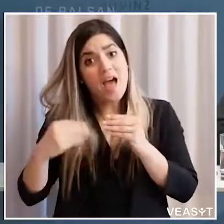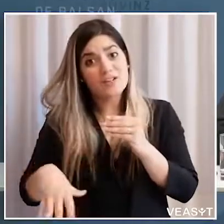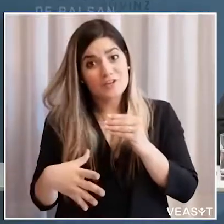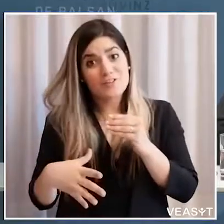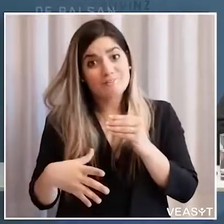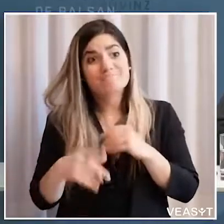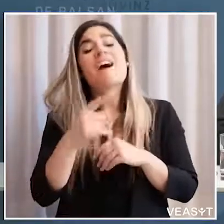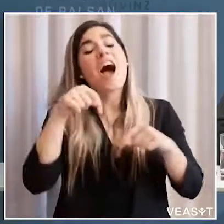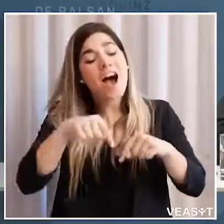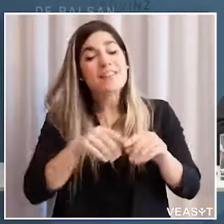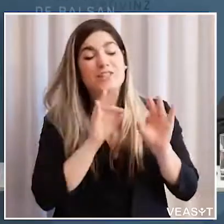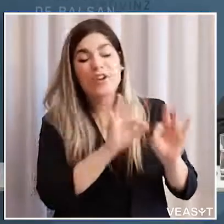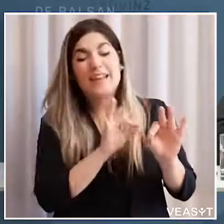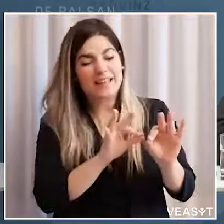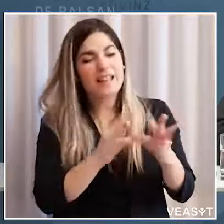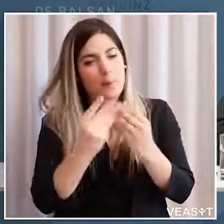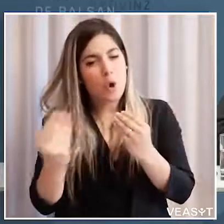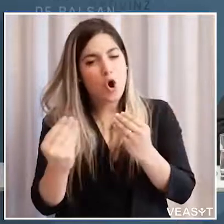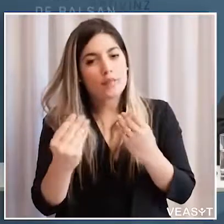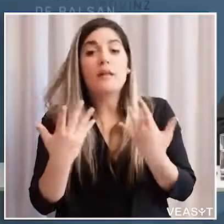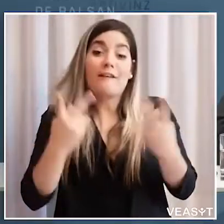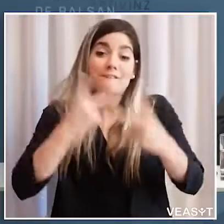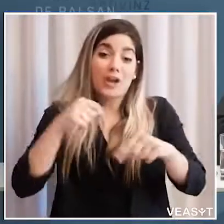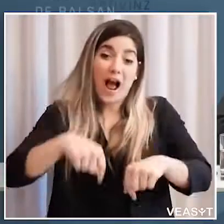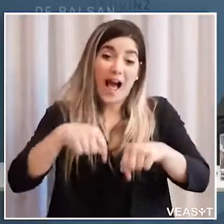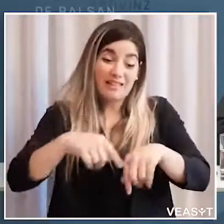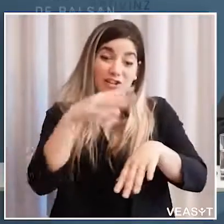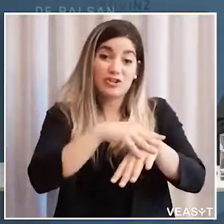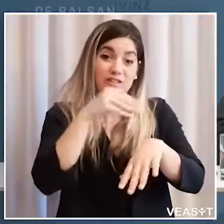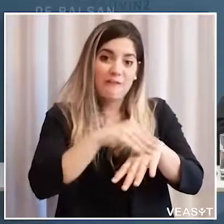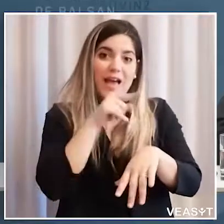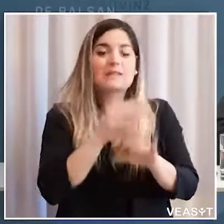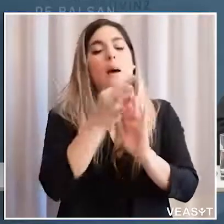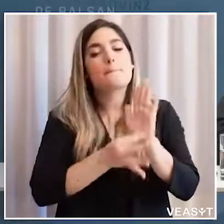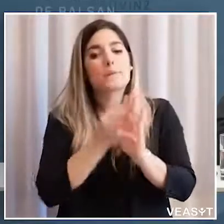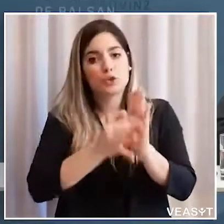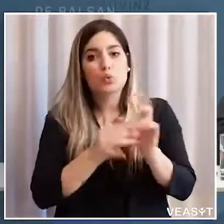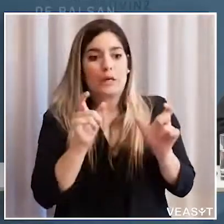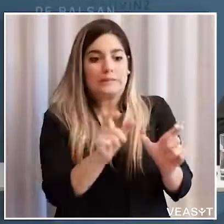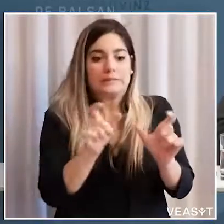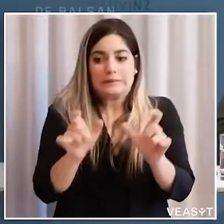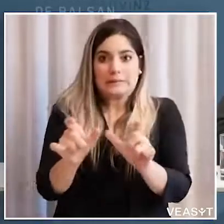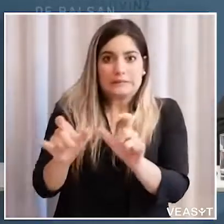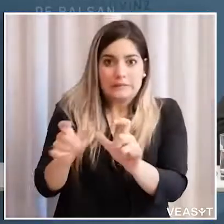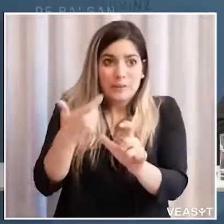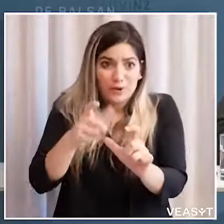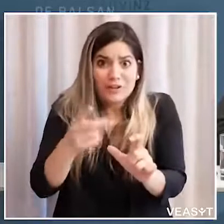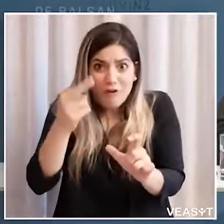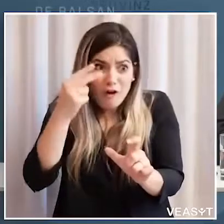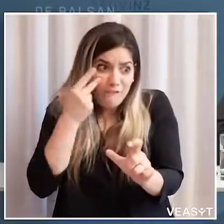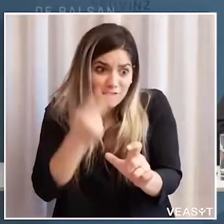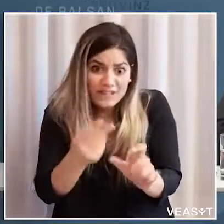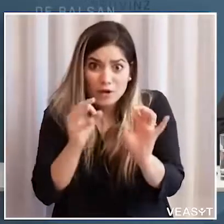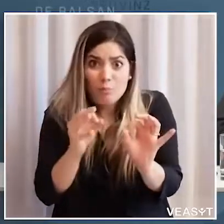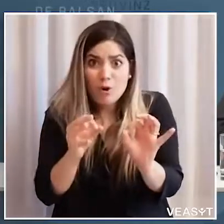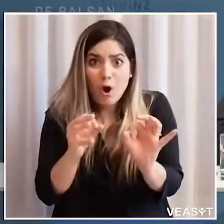per questo viene vengono anche molto criticati adesso però anche la svezia nel frattempo adottato tante misure misure restrittive perché si sono